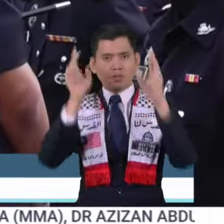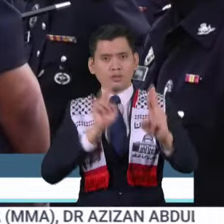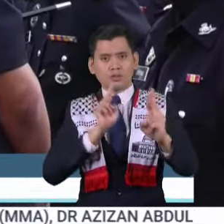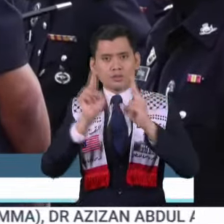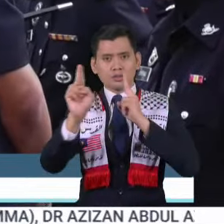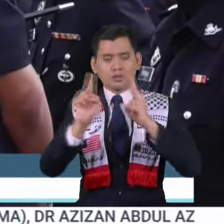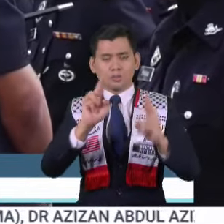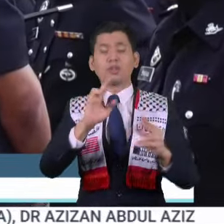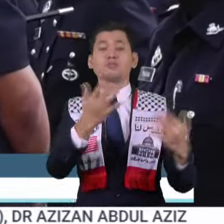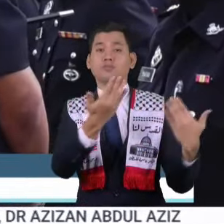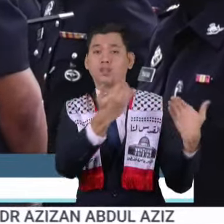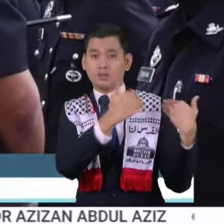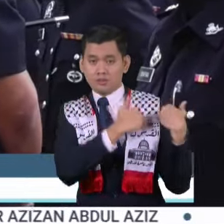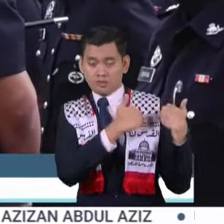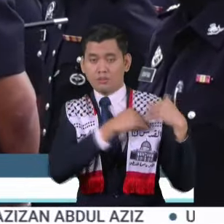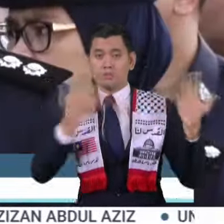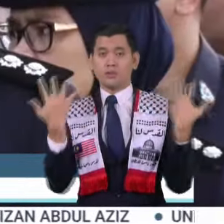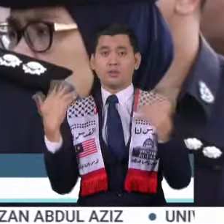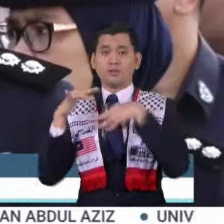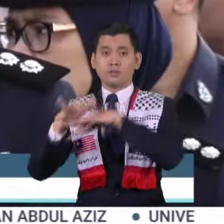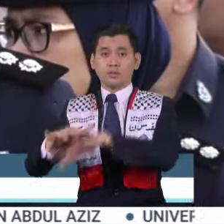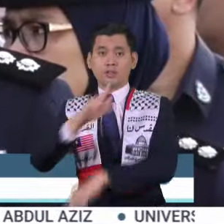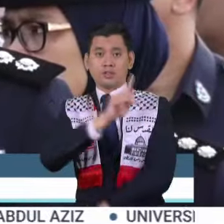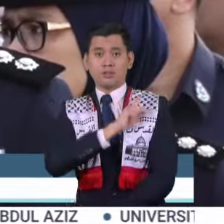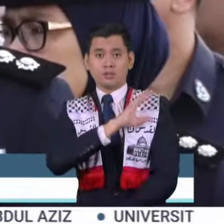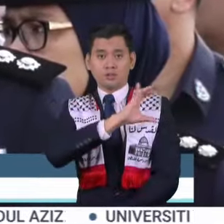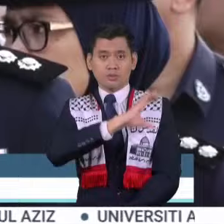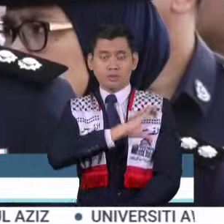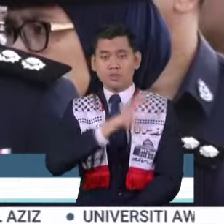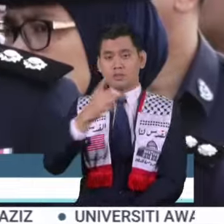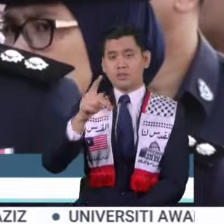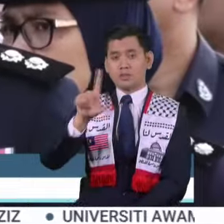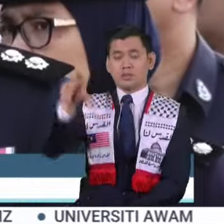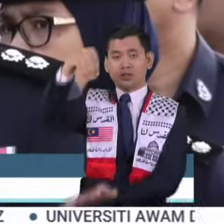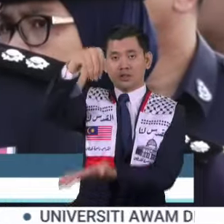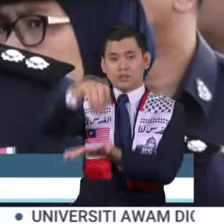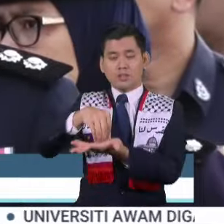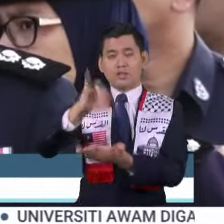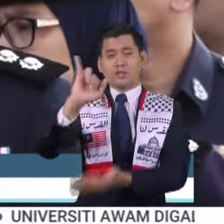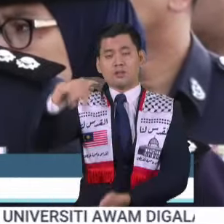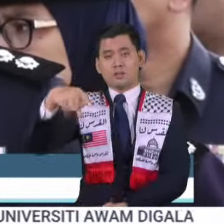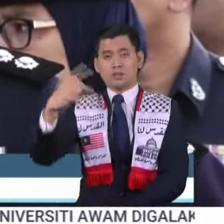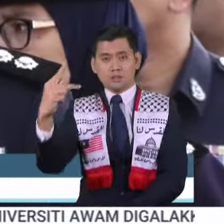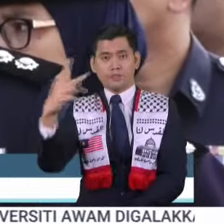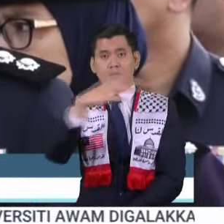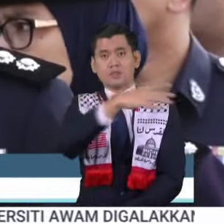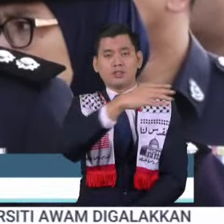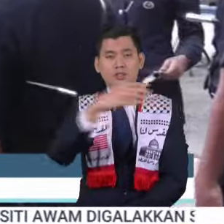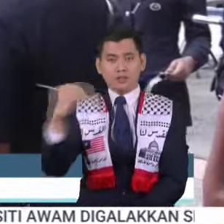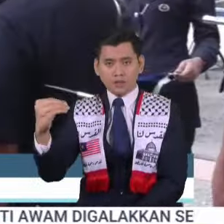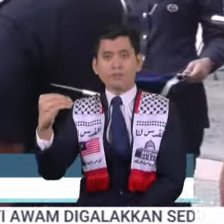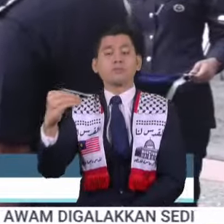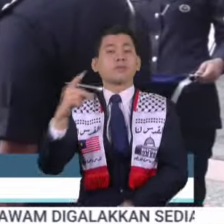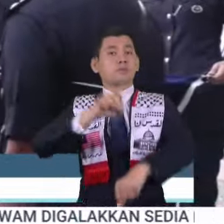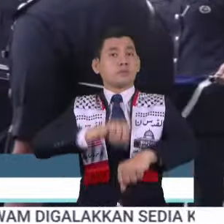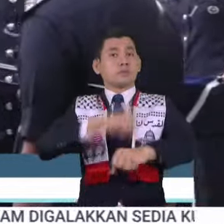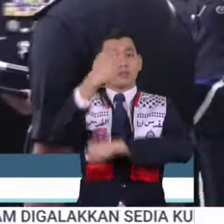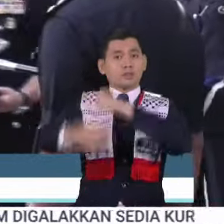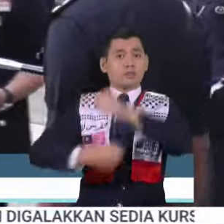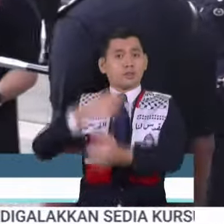perhimpunan bulanan ketua polis Kuala Lumpur di Ibu pejabat polis Kontingen IPK Dalam pada itu sepanjang tahun